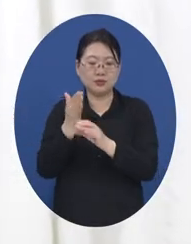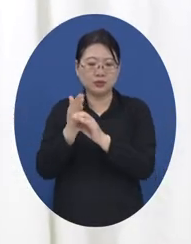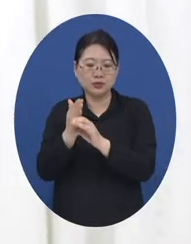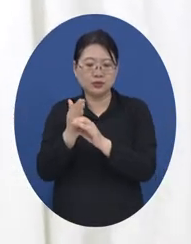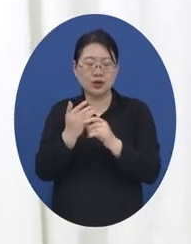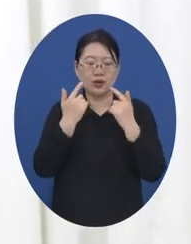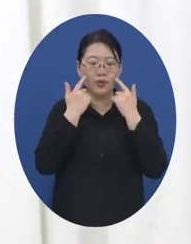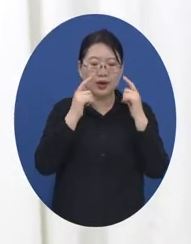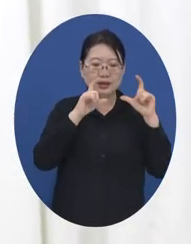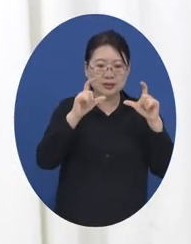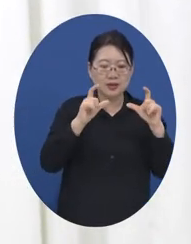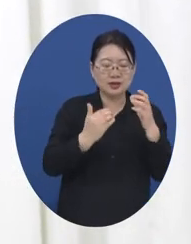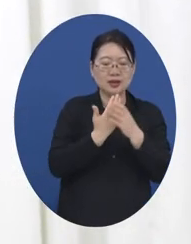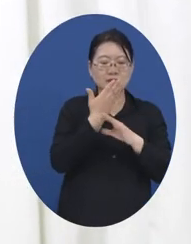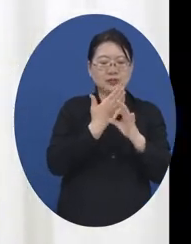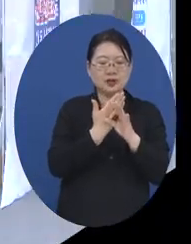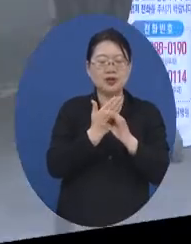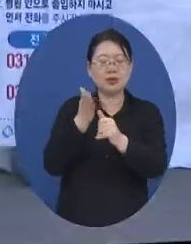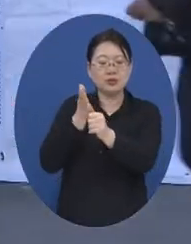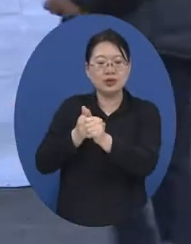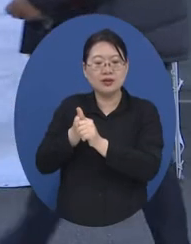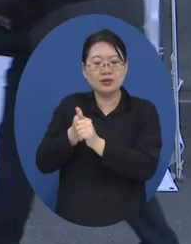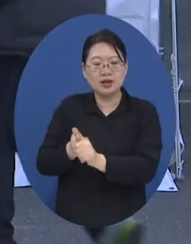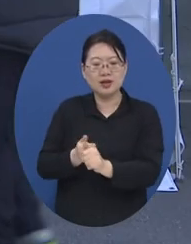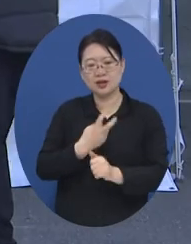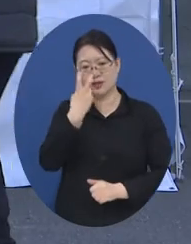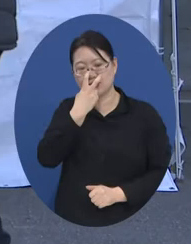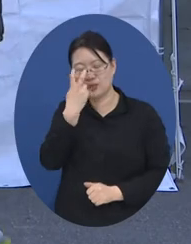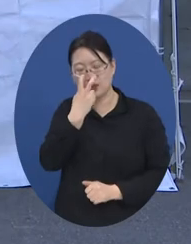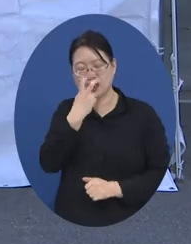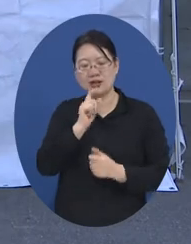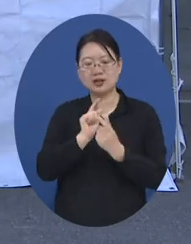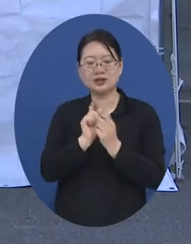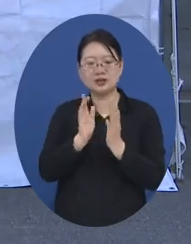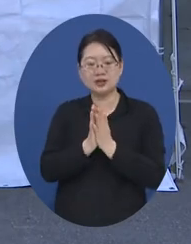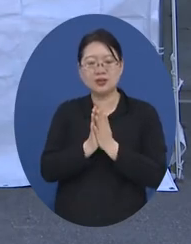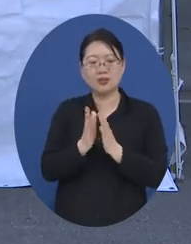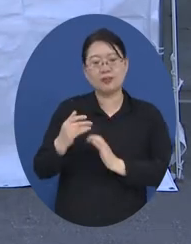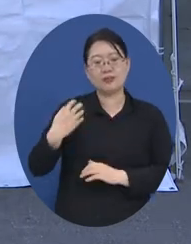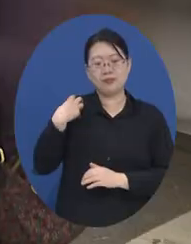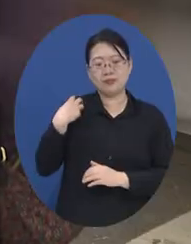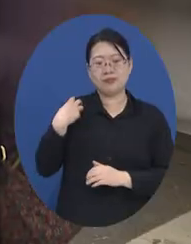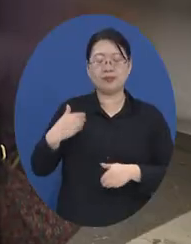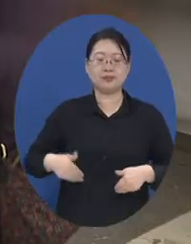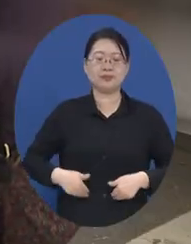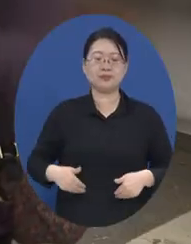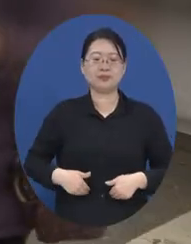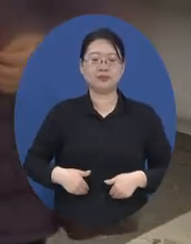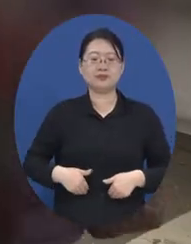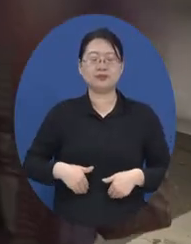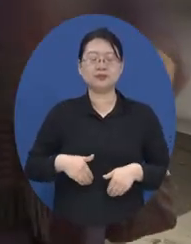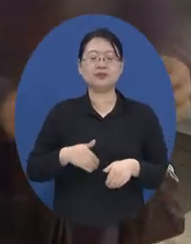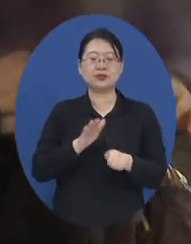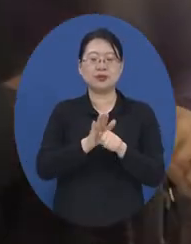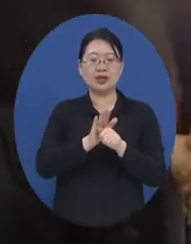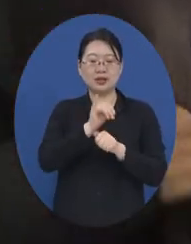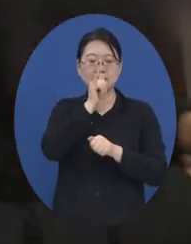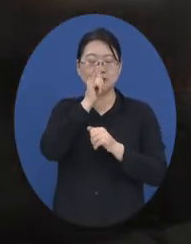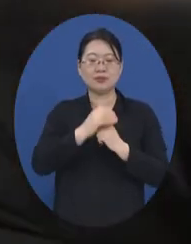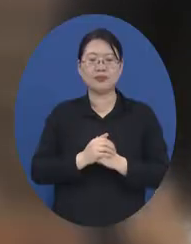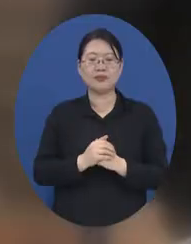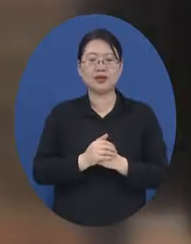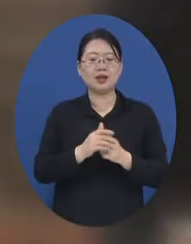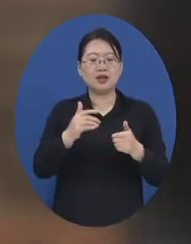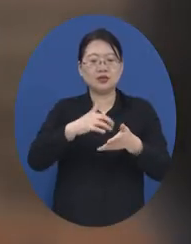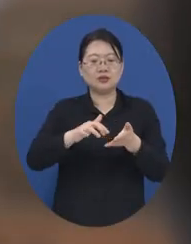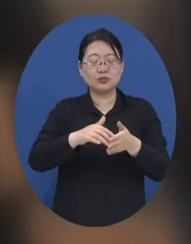도 요청에 따라 해당 시군의 심층 역학조사와 현장 대응 업무를 맡게 됩니다. 경기도는 역학조사관 확충을